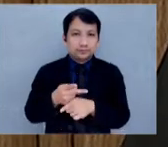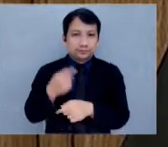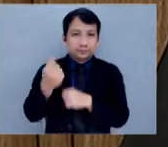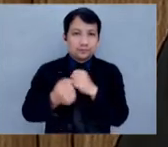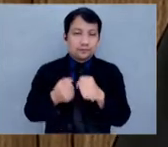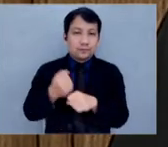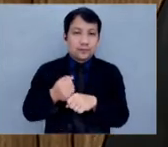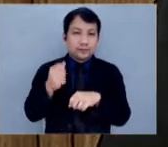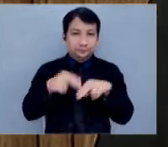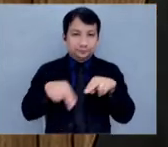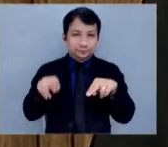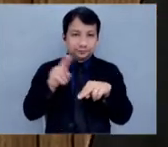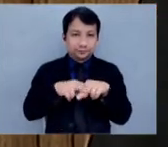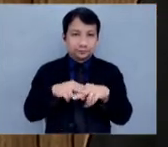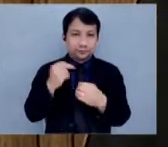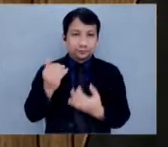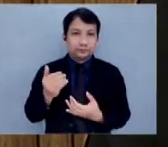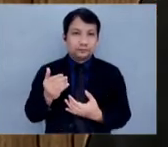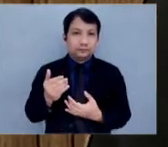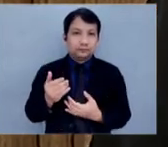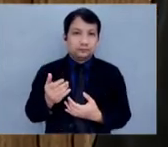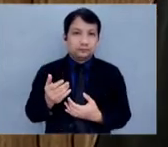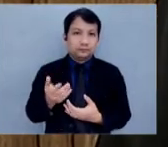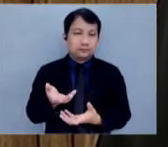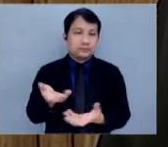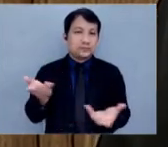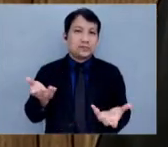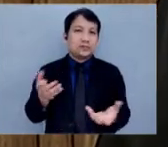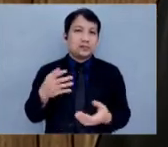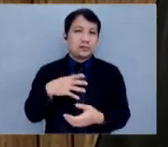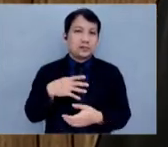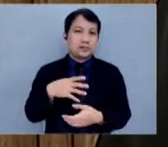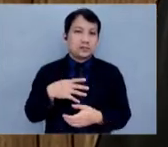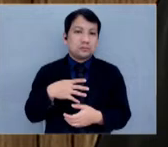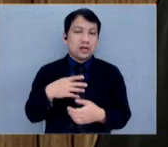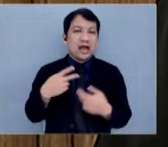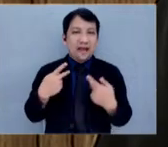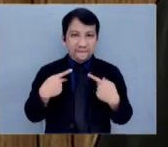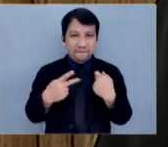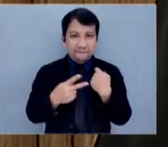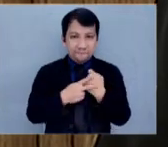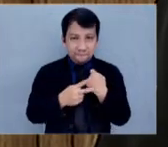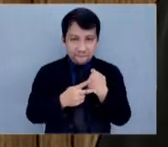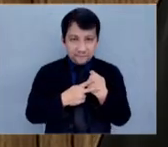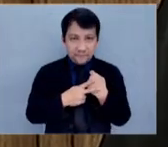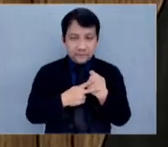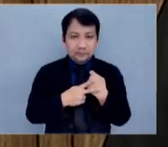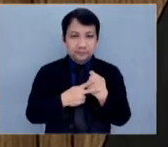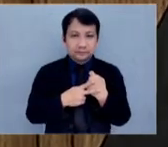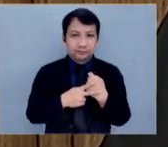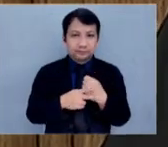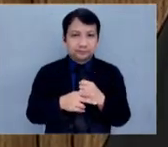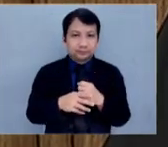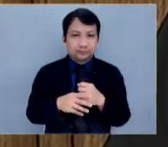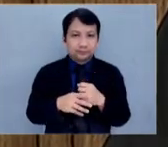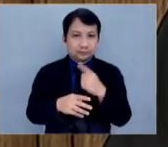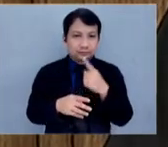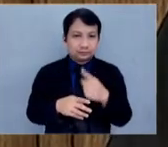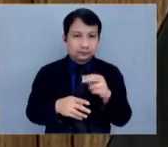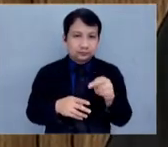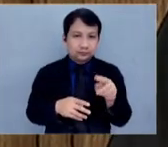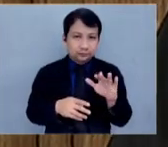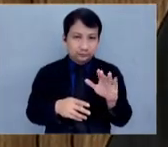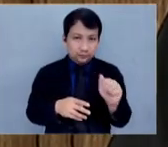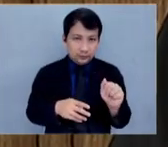pa this year. So nandyan lahat ng stocks, no? Hindi nga lang hawak ni NFA lahat